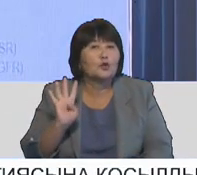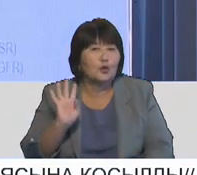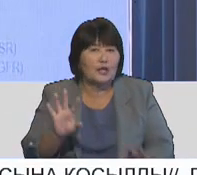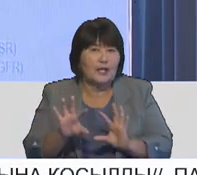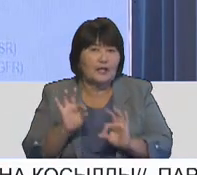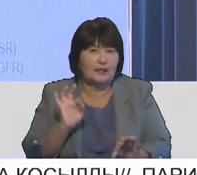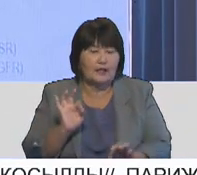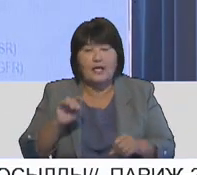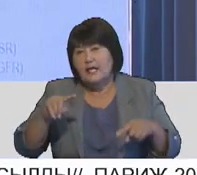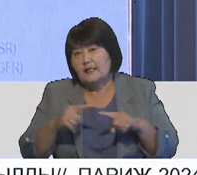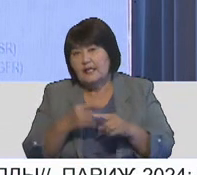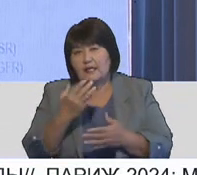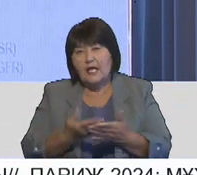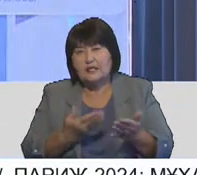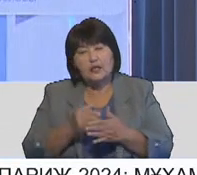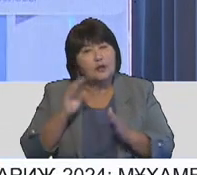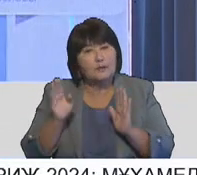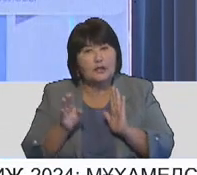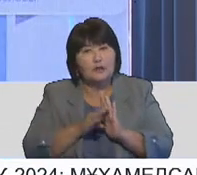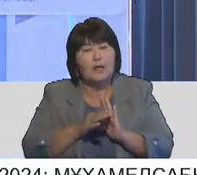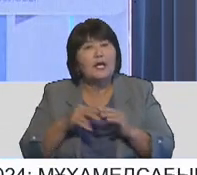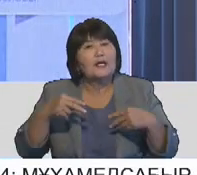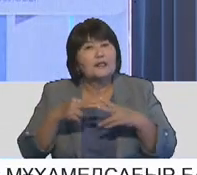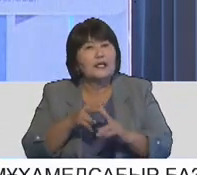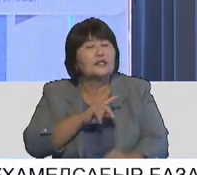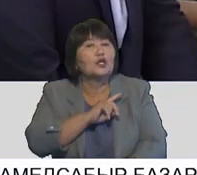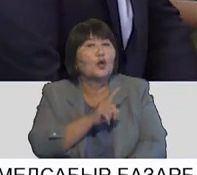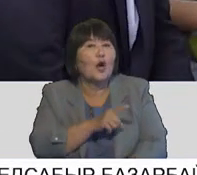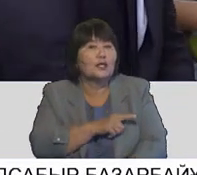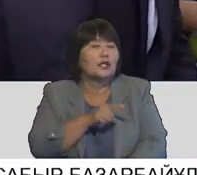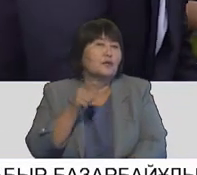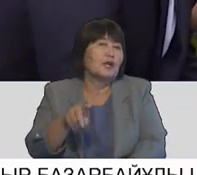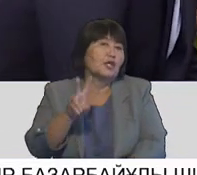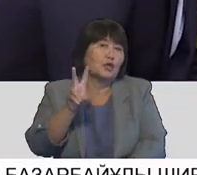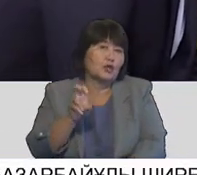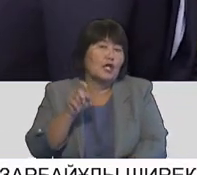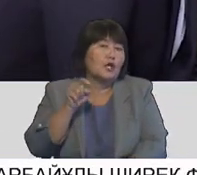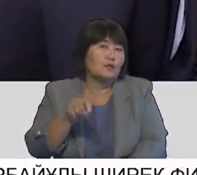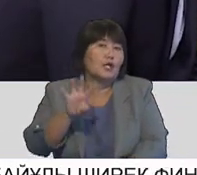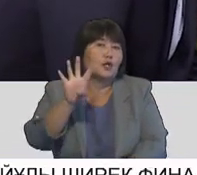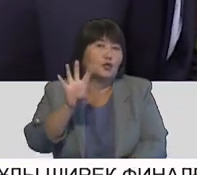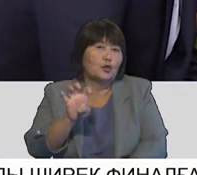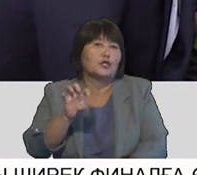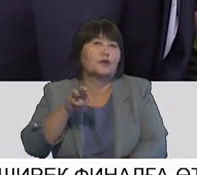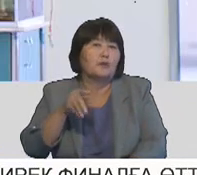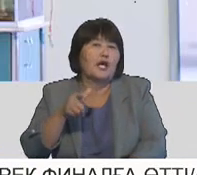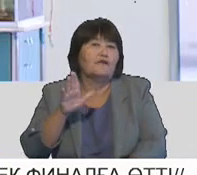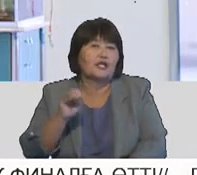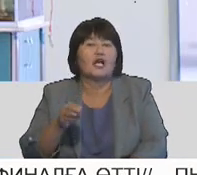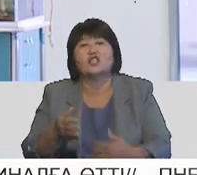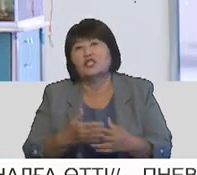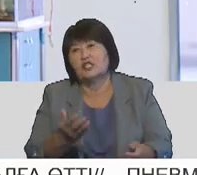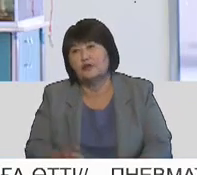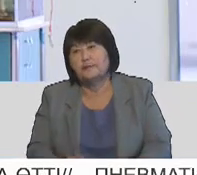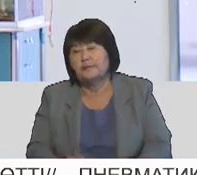таңдалған. Техникалық сипаттамаға сүйенсек, станцияның қуаттылығы 1200-ден 1400 мегаваттқа жетеді. Осыған